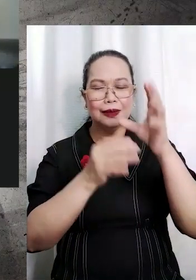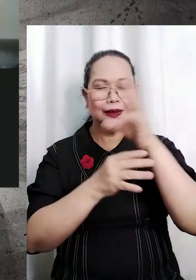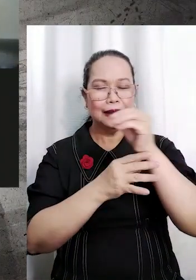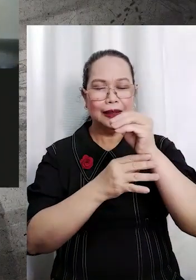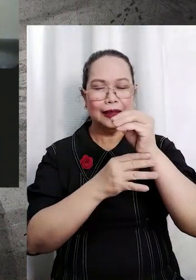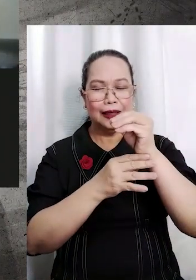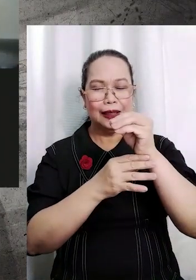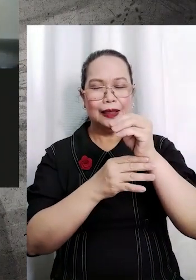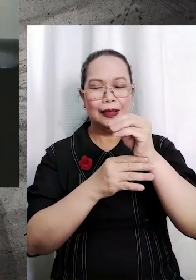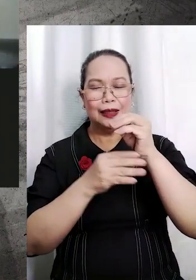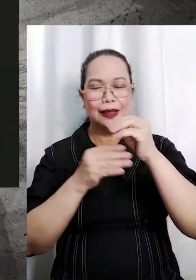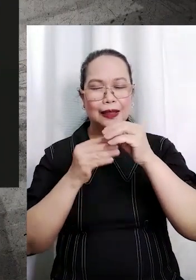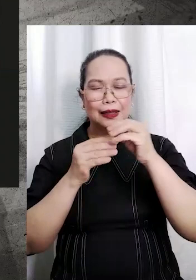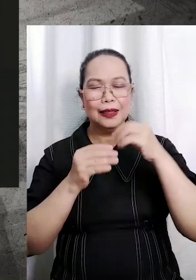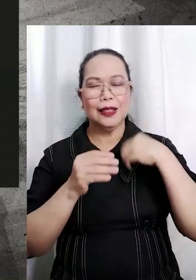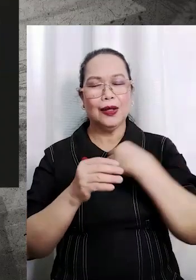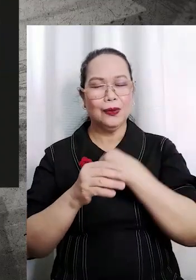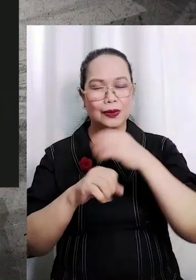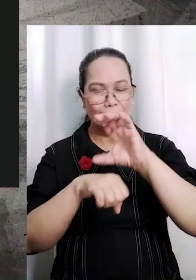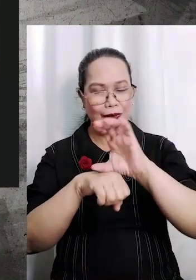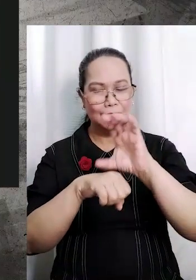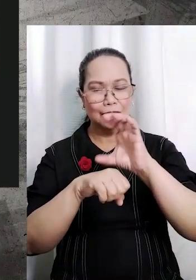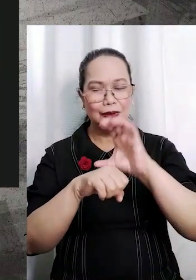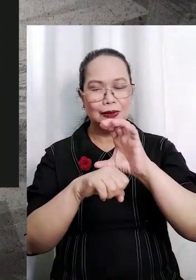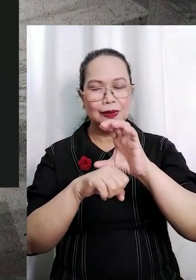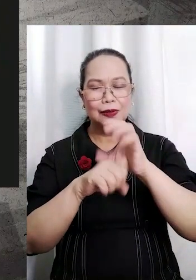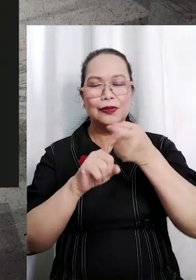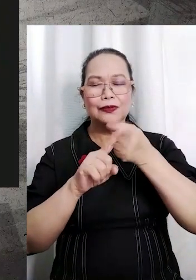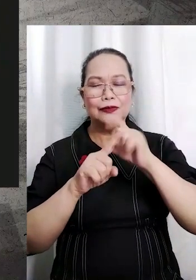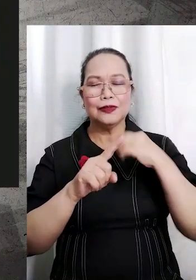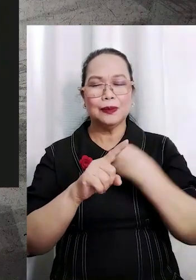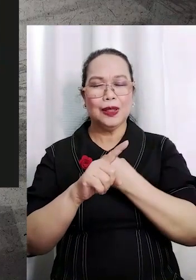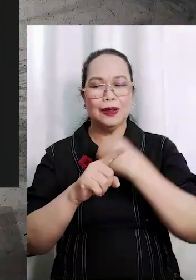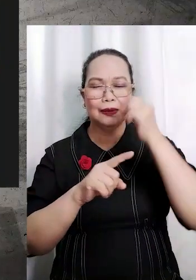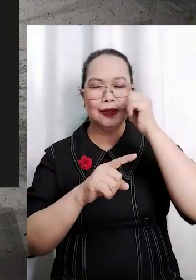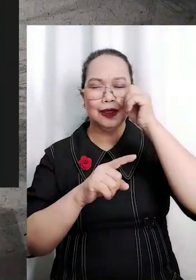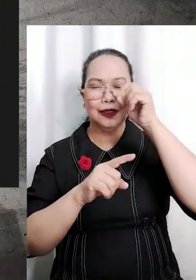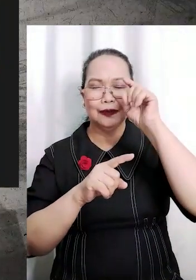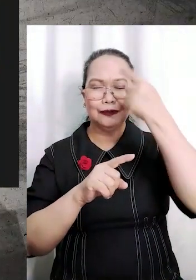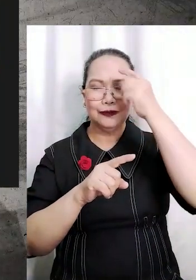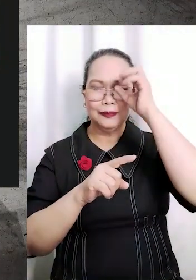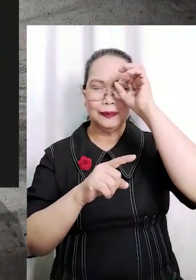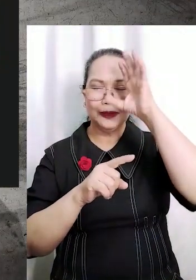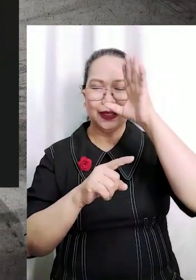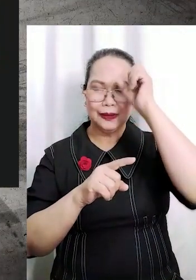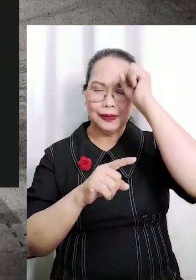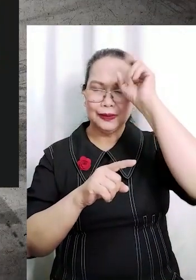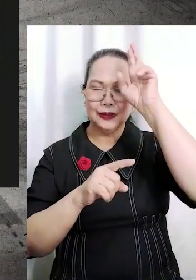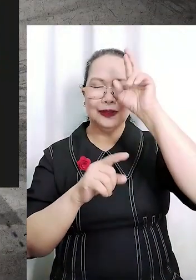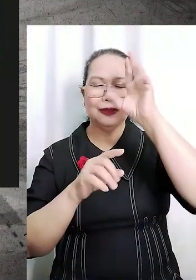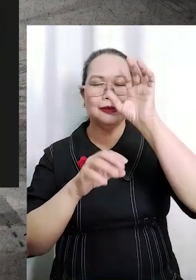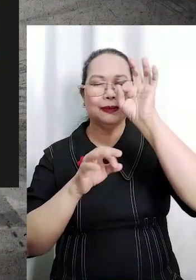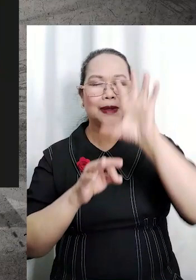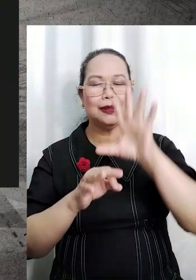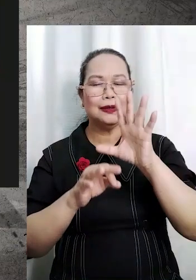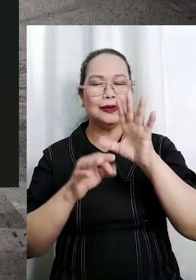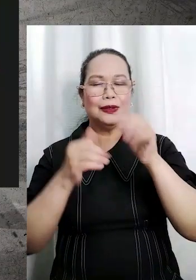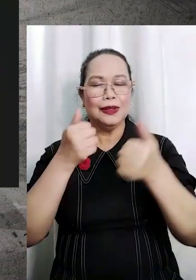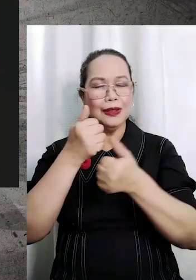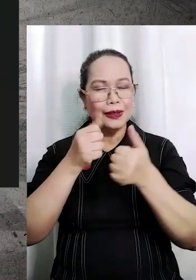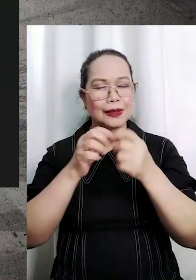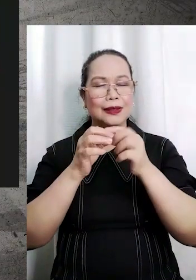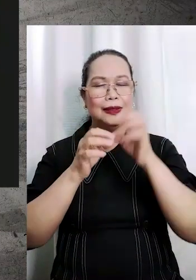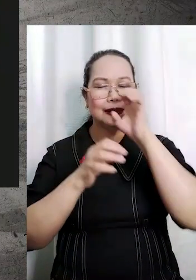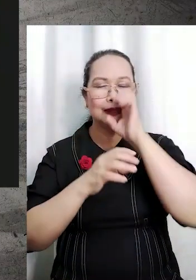mga kapanguna ng aming iglesia. Magmula po sa ating senior pastor at mga pastors, sa ating